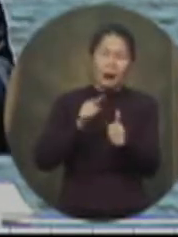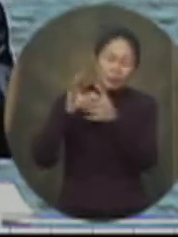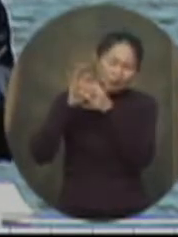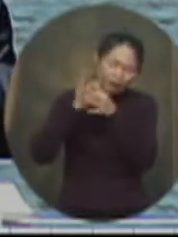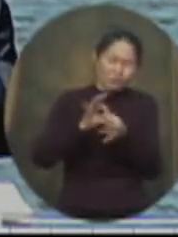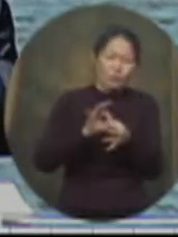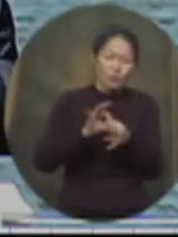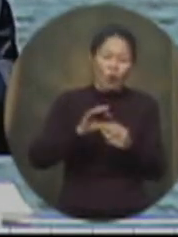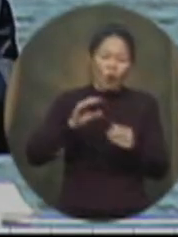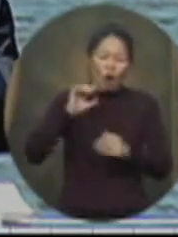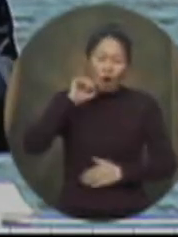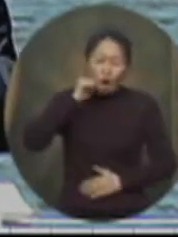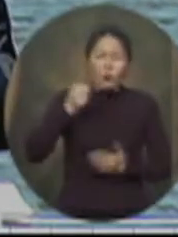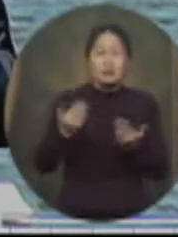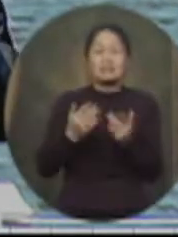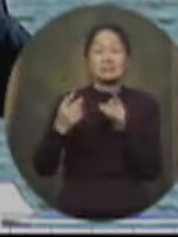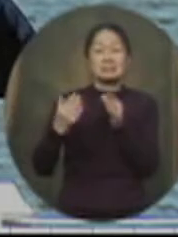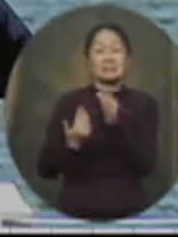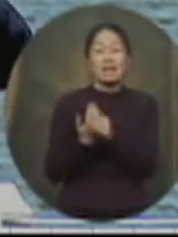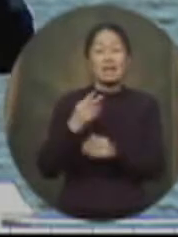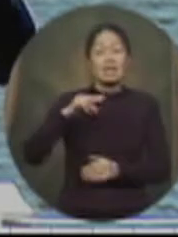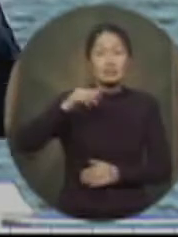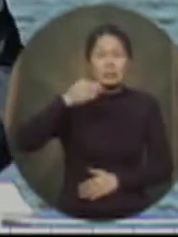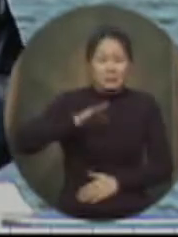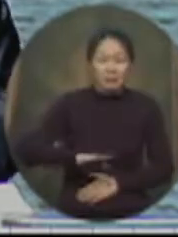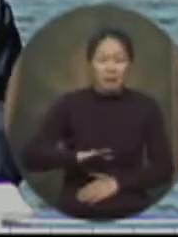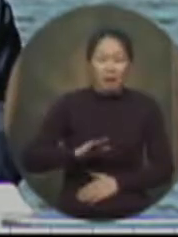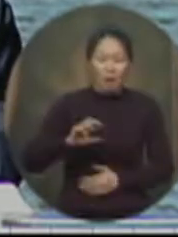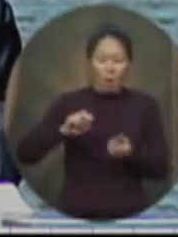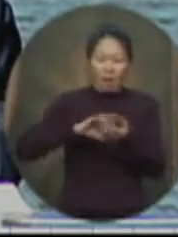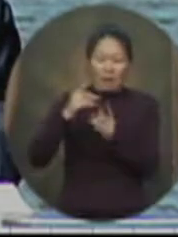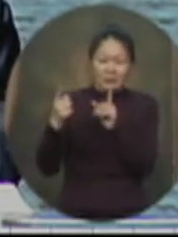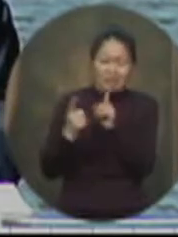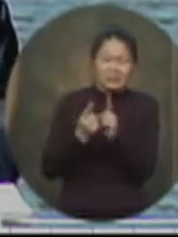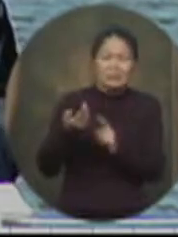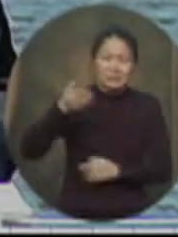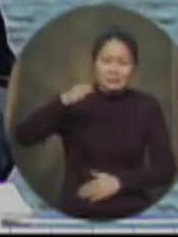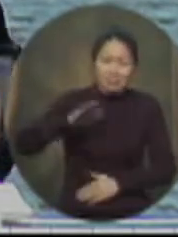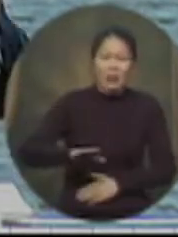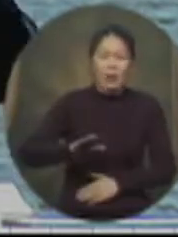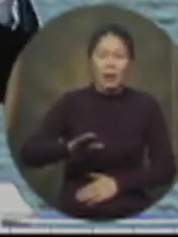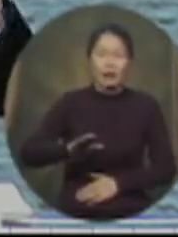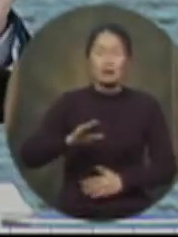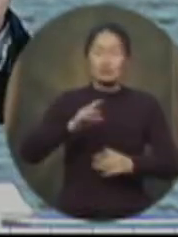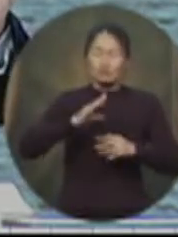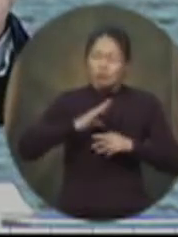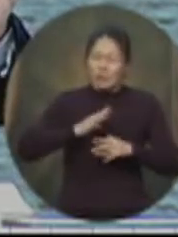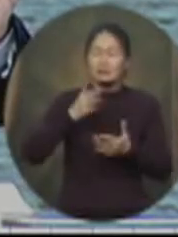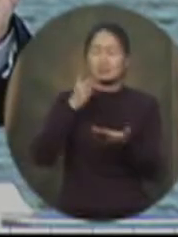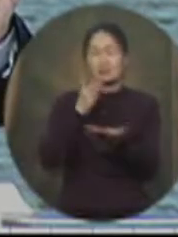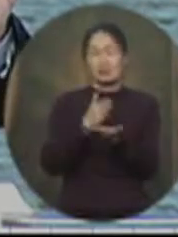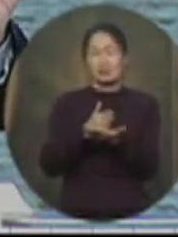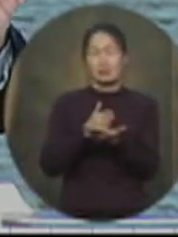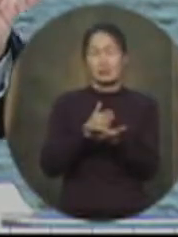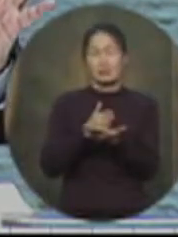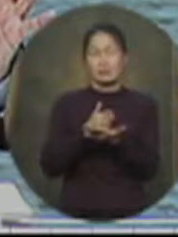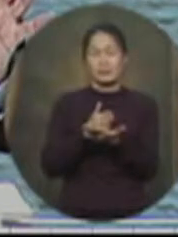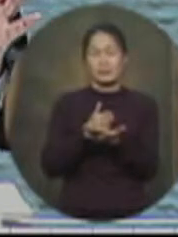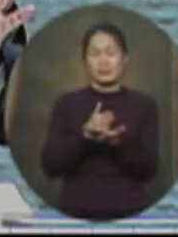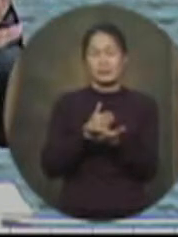생기겠지만 어 어떤 환란이 닥칠 때도 있겠지만 그런 두려워하지 말